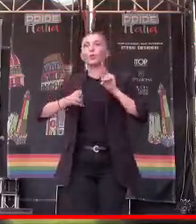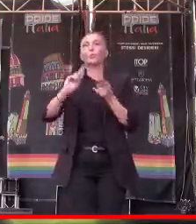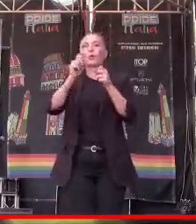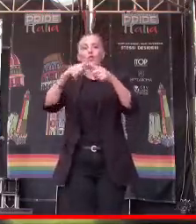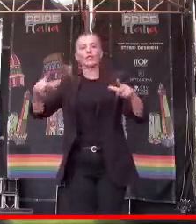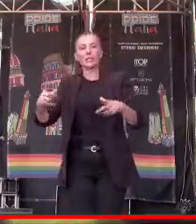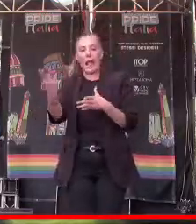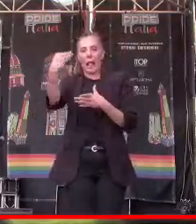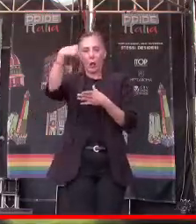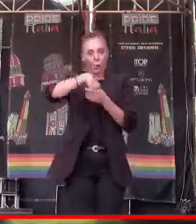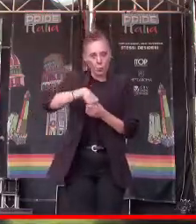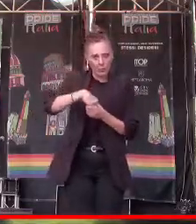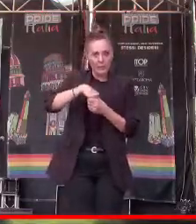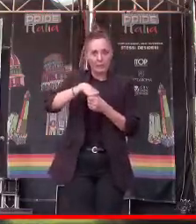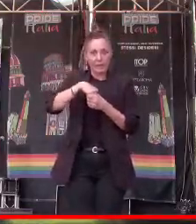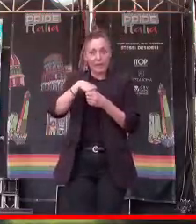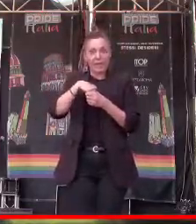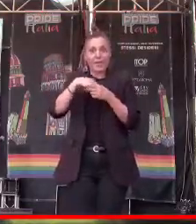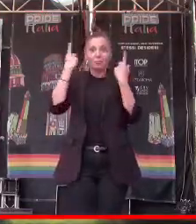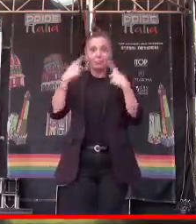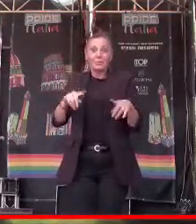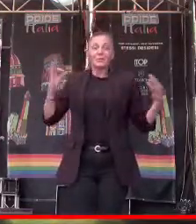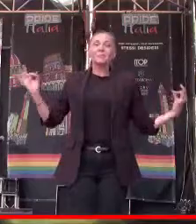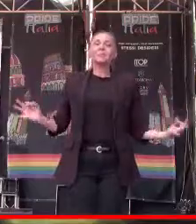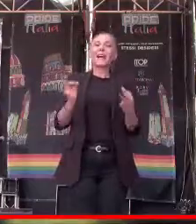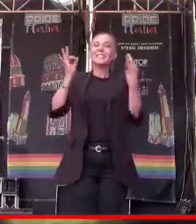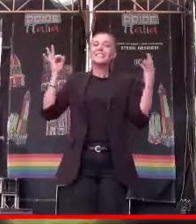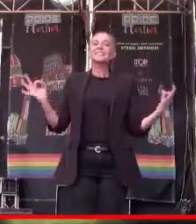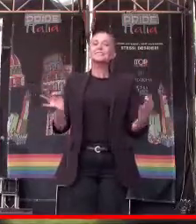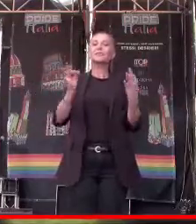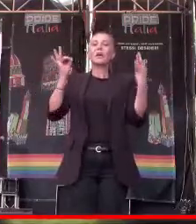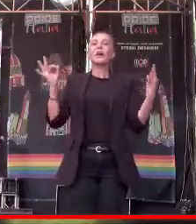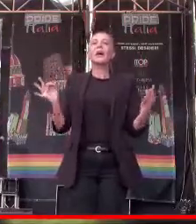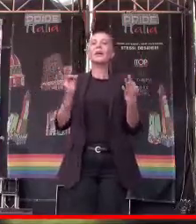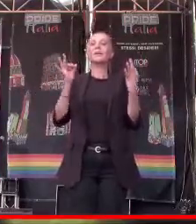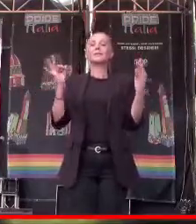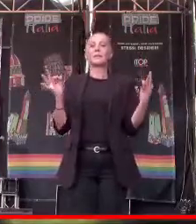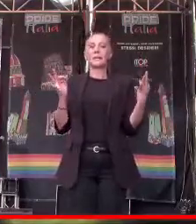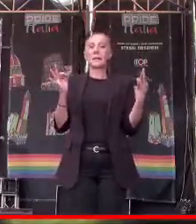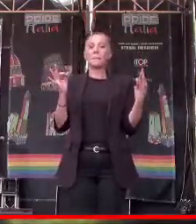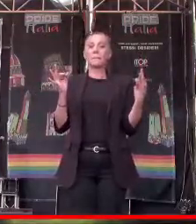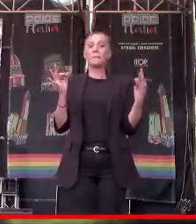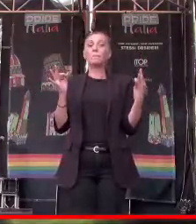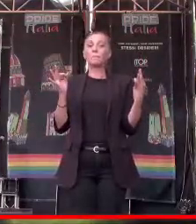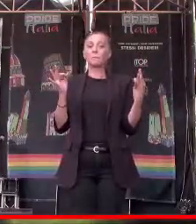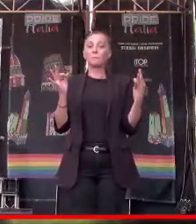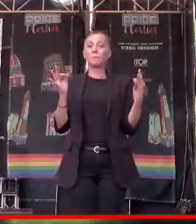inclusive. Queste passeggiate non hanno diciamo